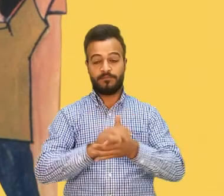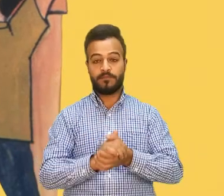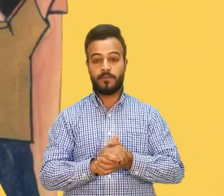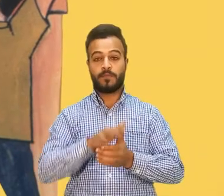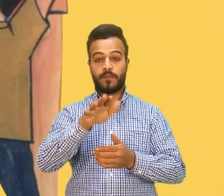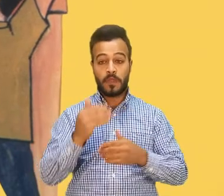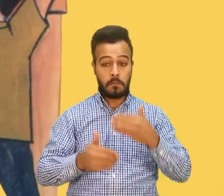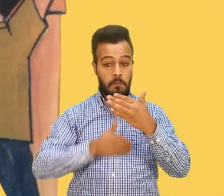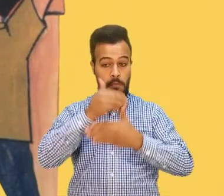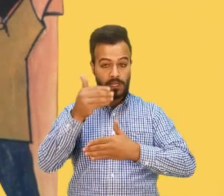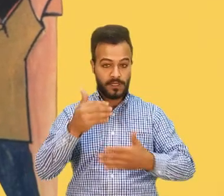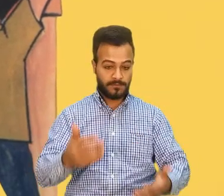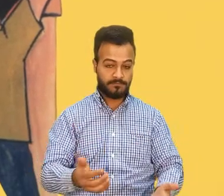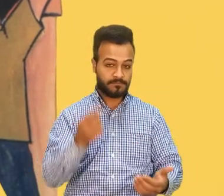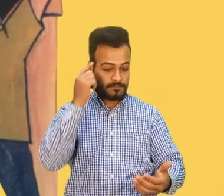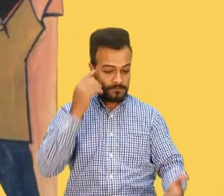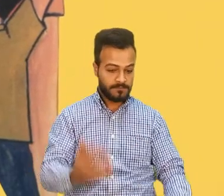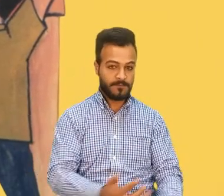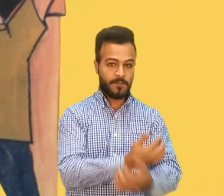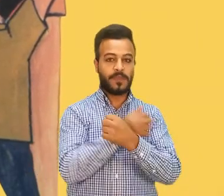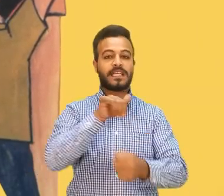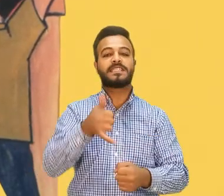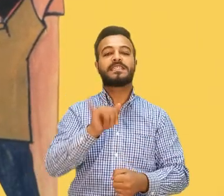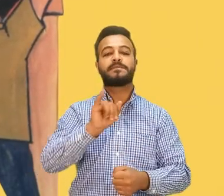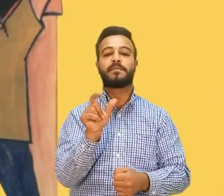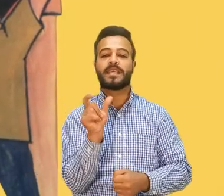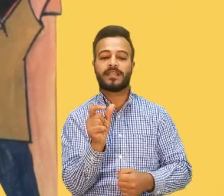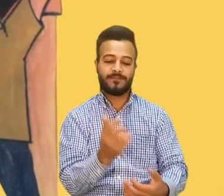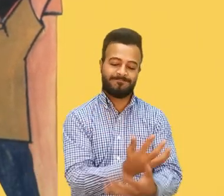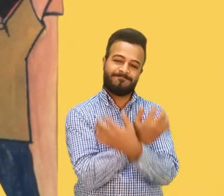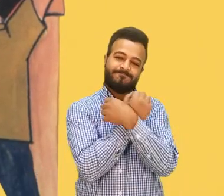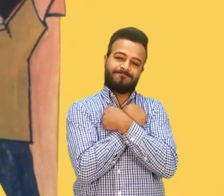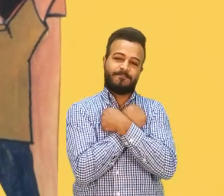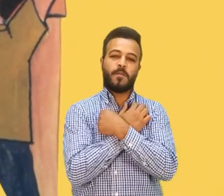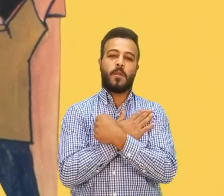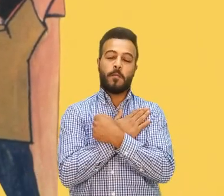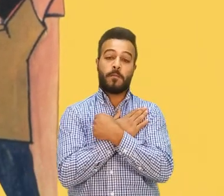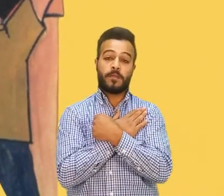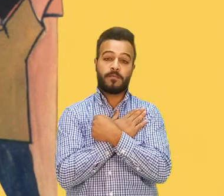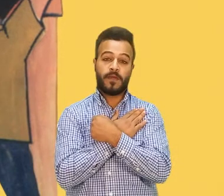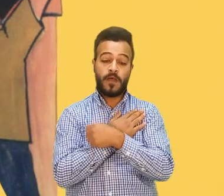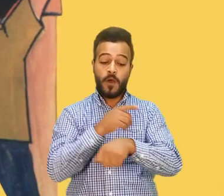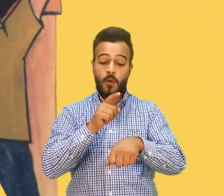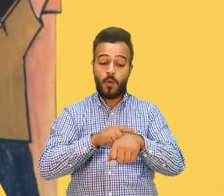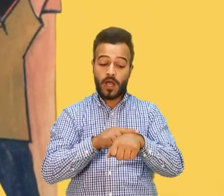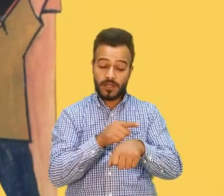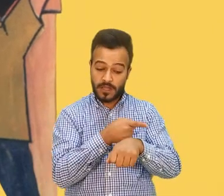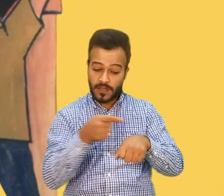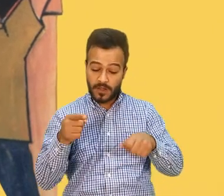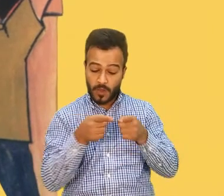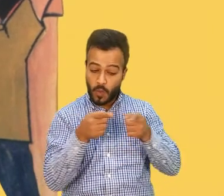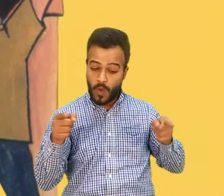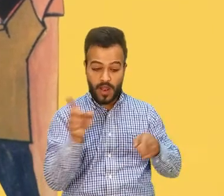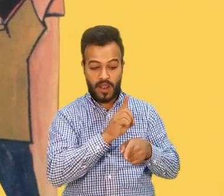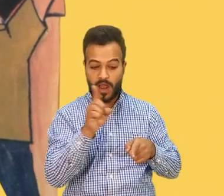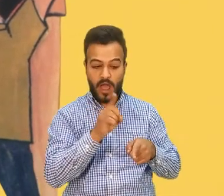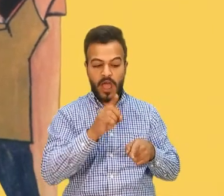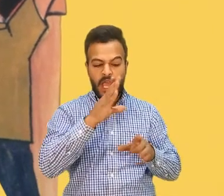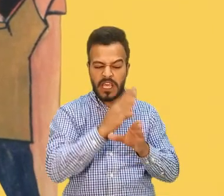ثم حملت ياسمين وضمتها بحرارة: لن تطول غيبتي،